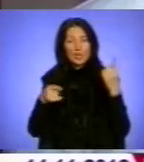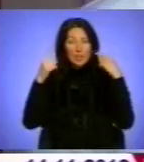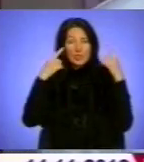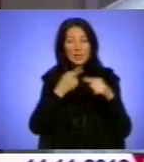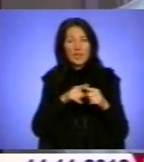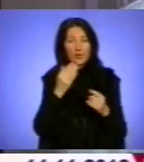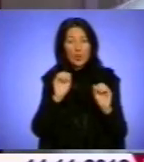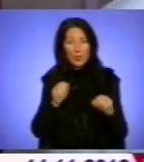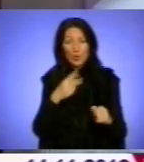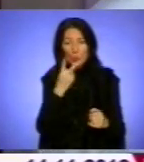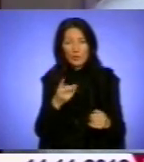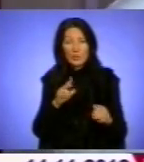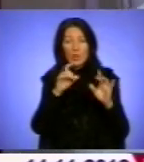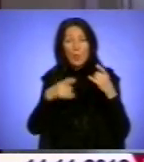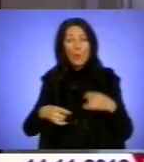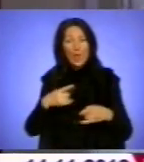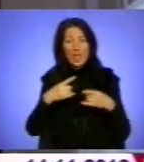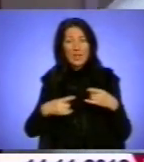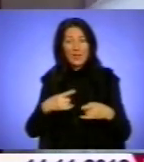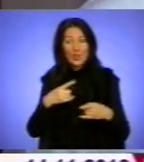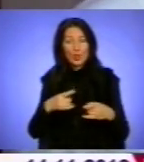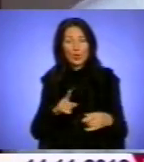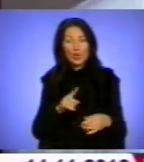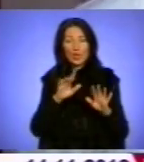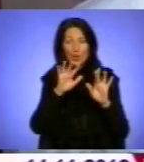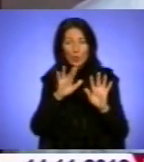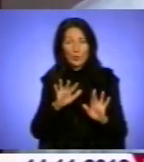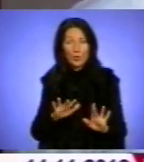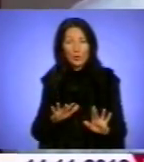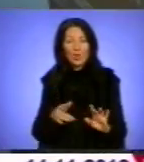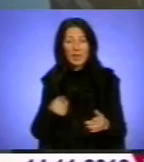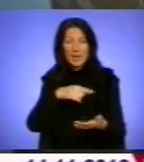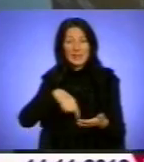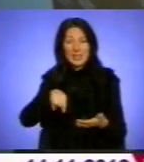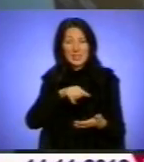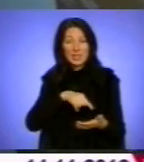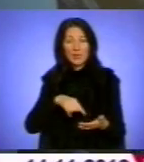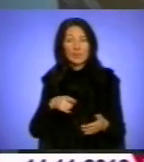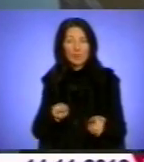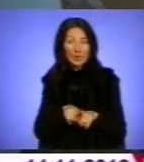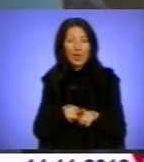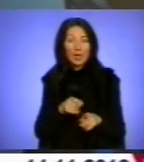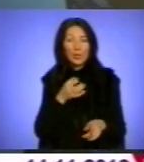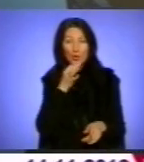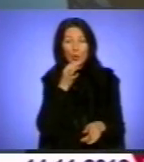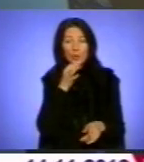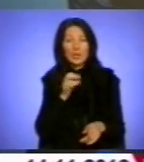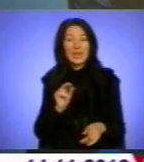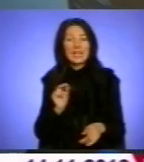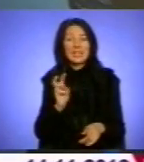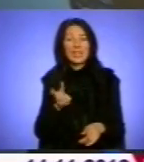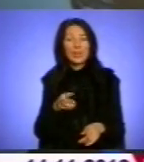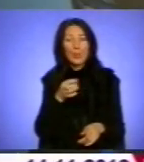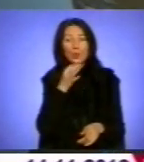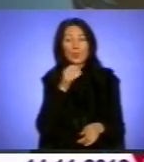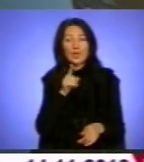по телевізору, так і з комп'ютерних дисків. Ну так, подобається. А чим подобається? То,